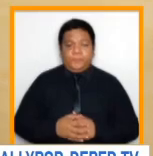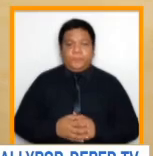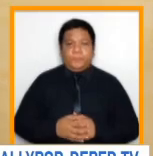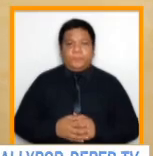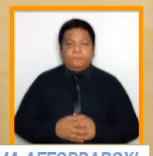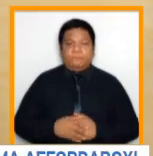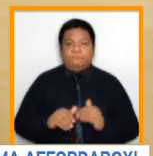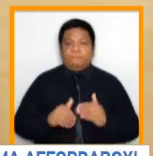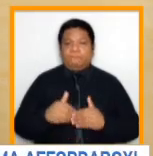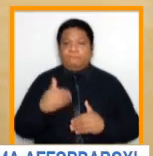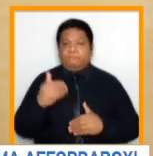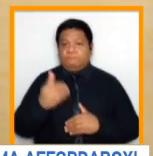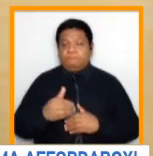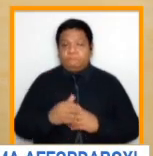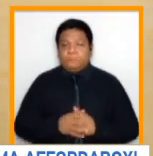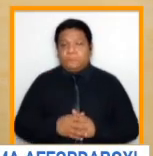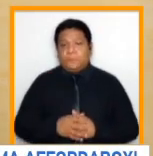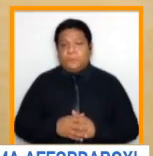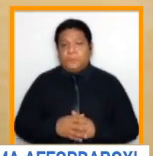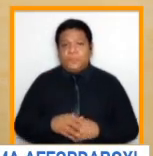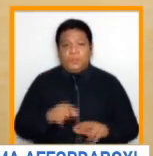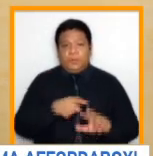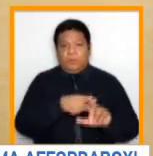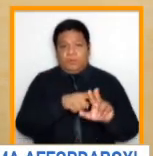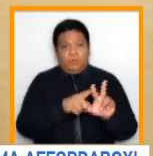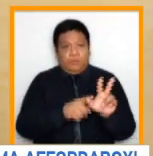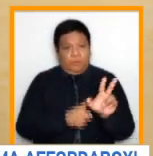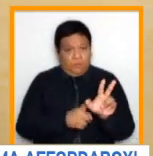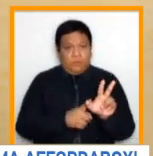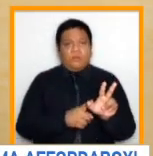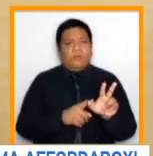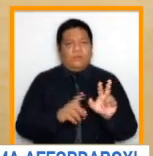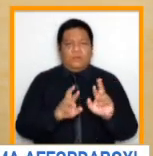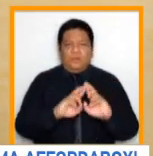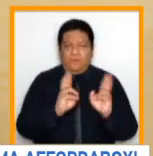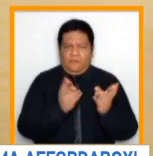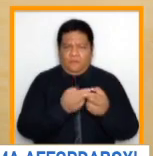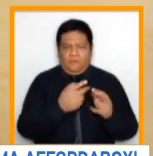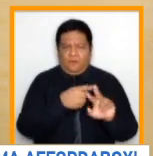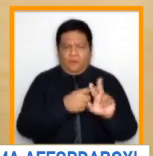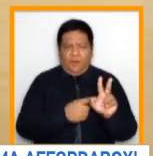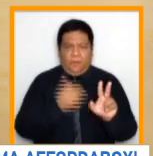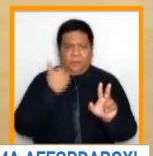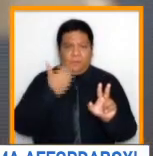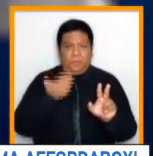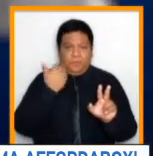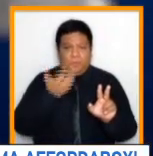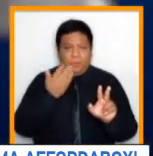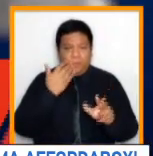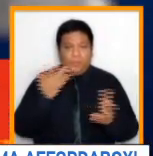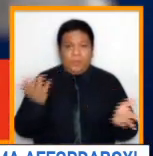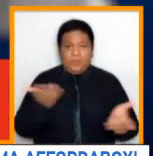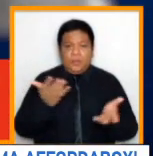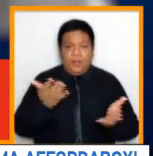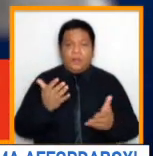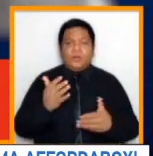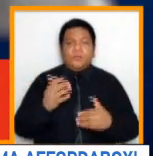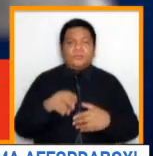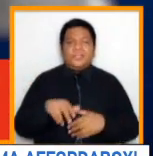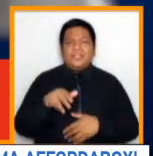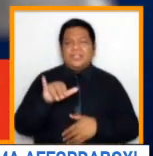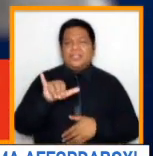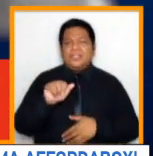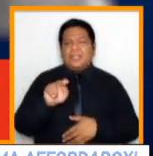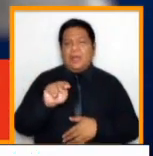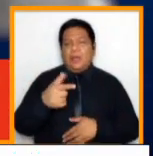Tatlong magkakaanak po ang patay matapos pagbabarilin umano ng militar sa Lianga, Surigao del Sur. Natagpuan na lamang na nakabalot sa plastic